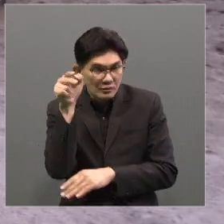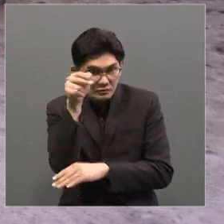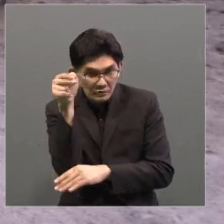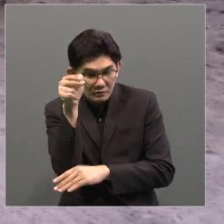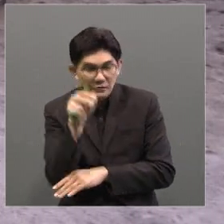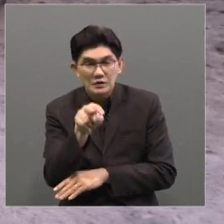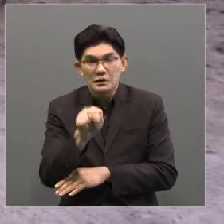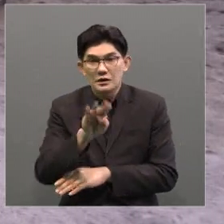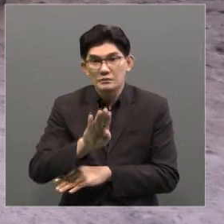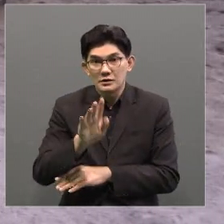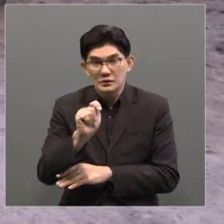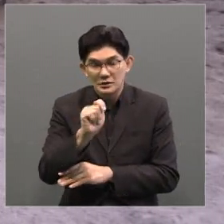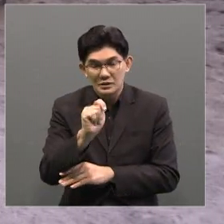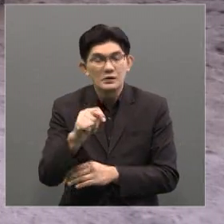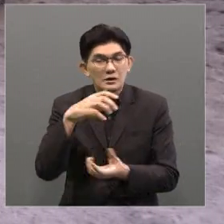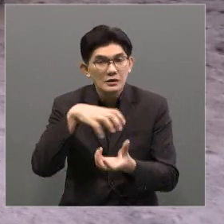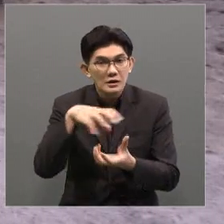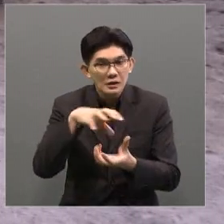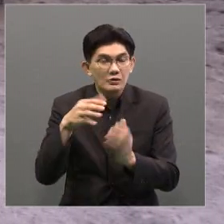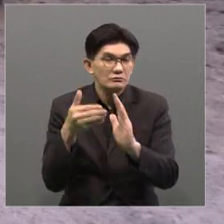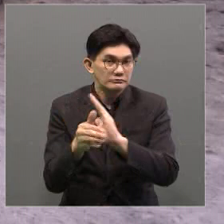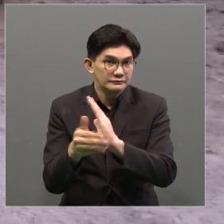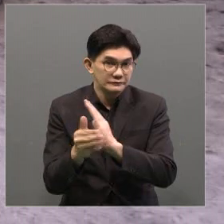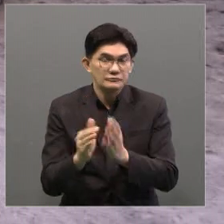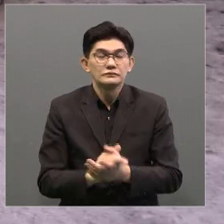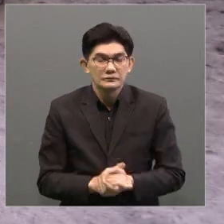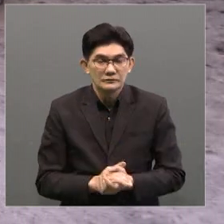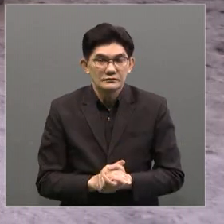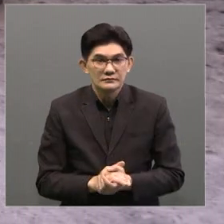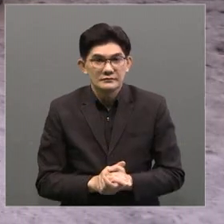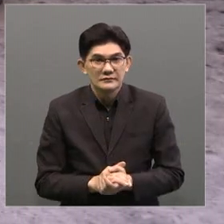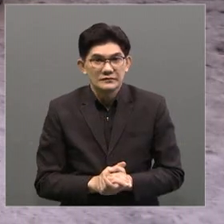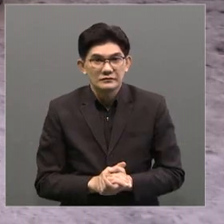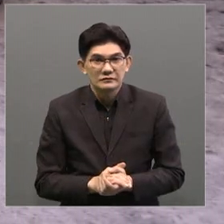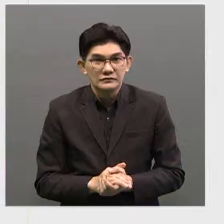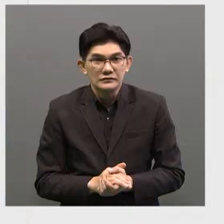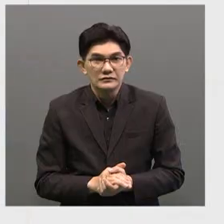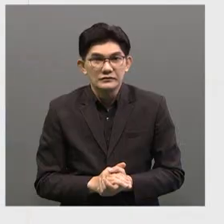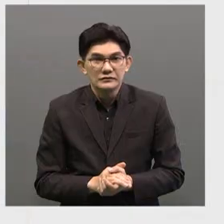พพินิจพรมมาทีมข่าว NBT TV อีสานรายงานจากจังหวัดยโสธร